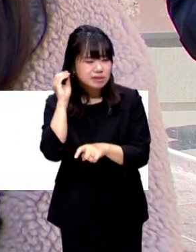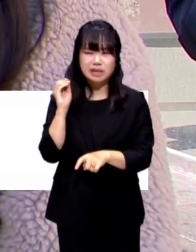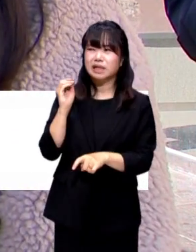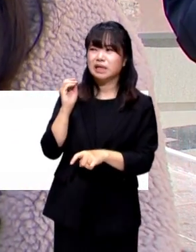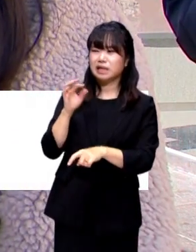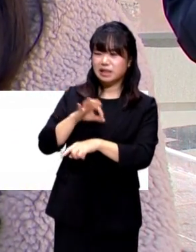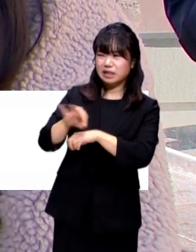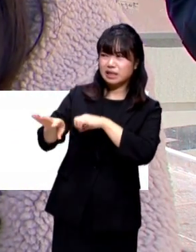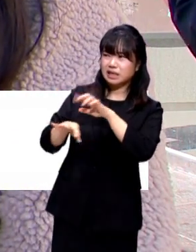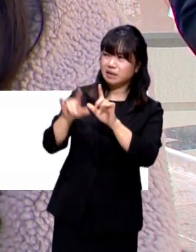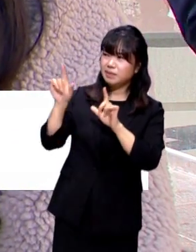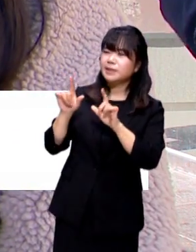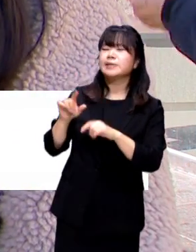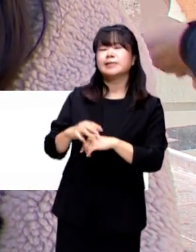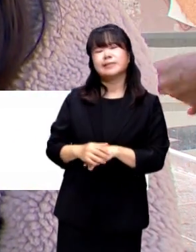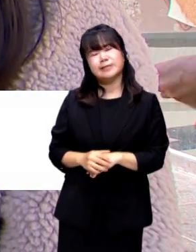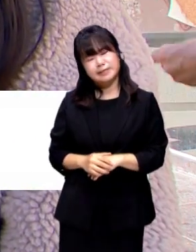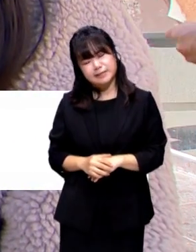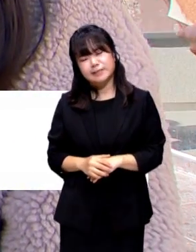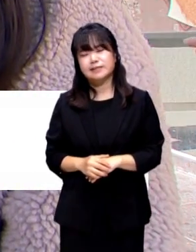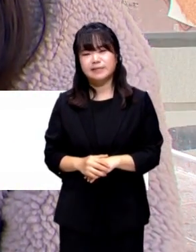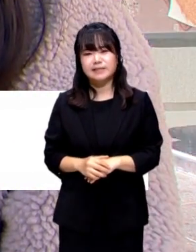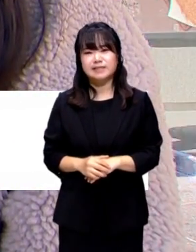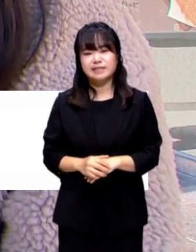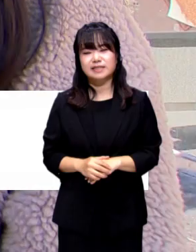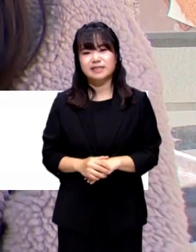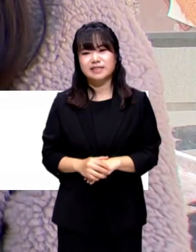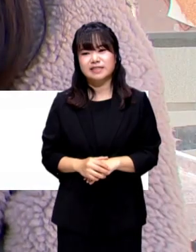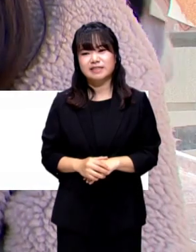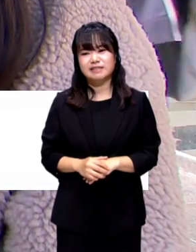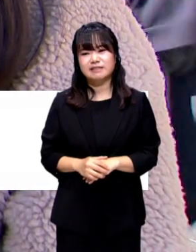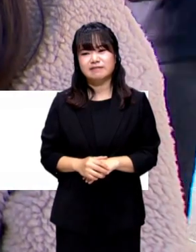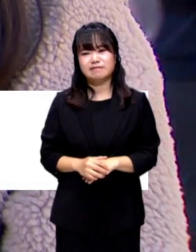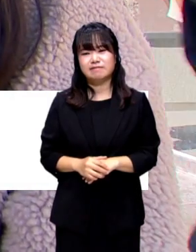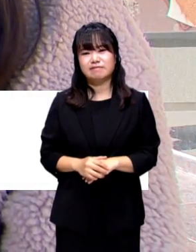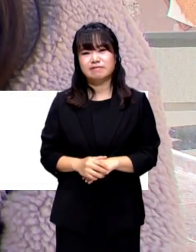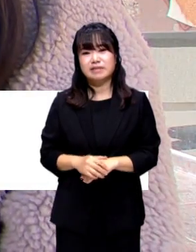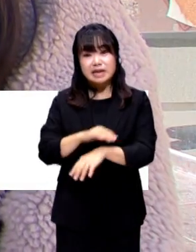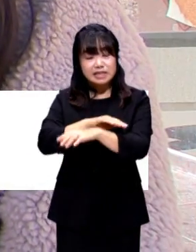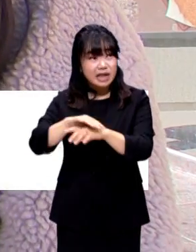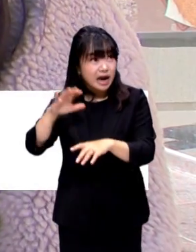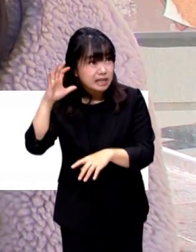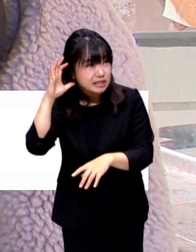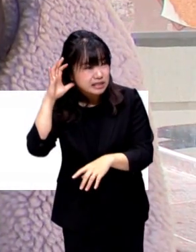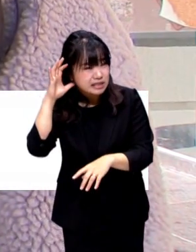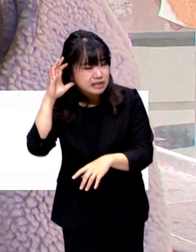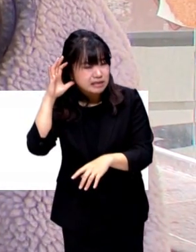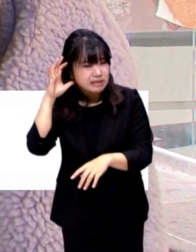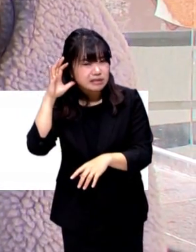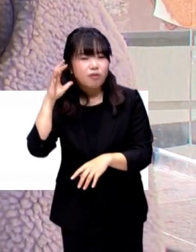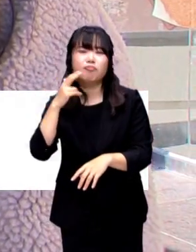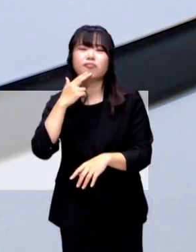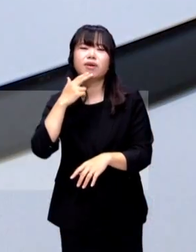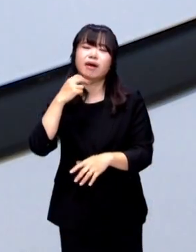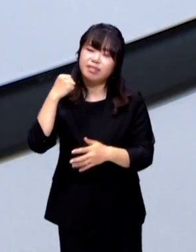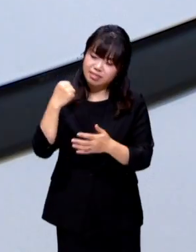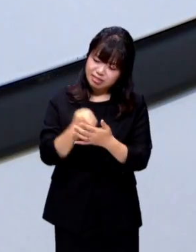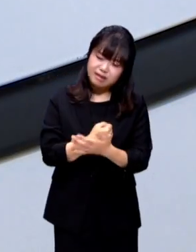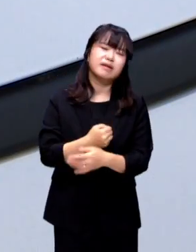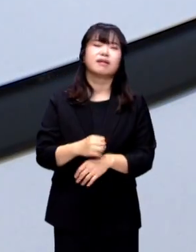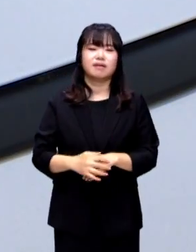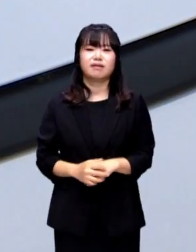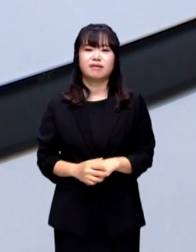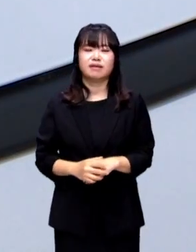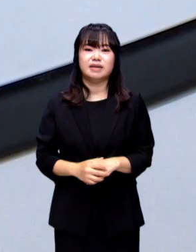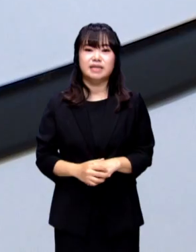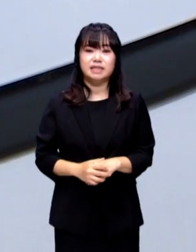생각이 들었어가지고 그냥 뭔가 제대로 들으시질 않는 것 같다는.